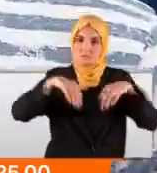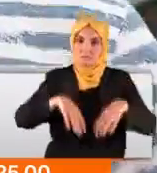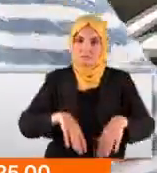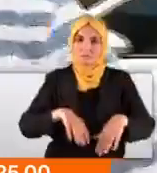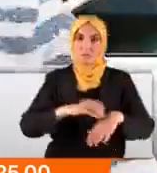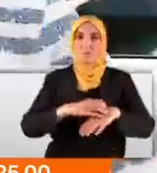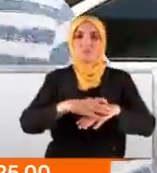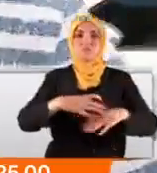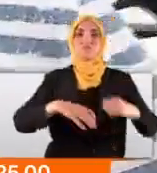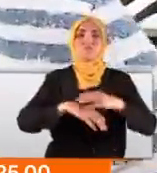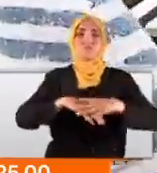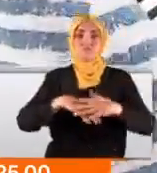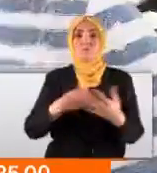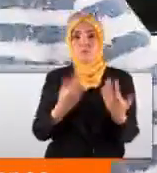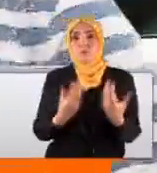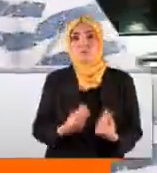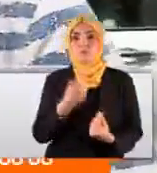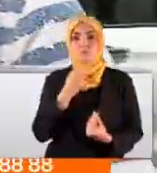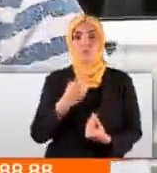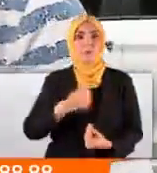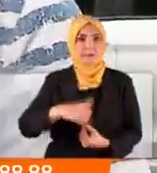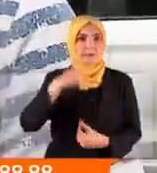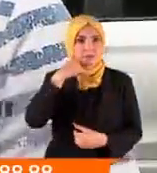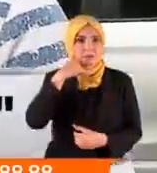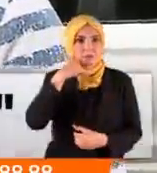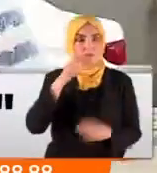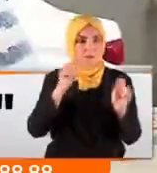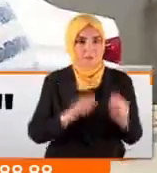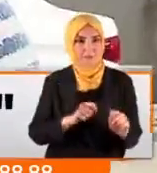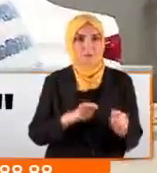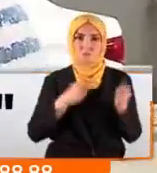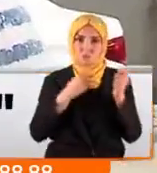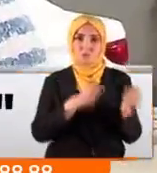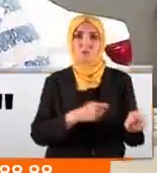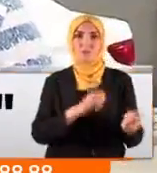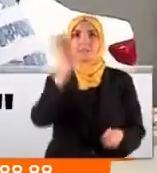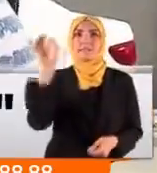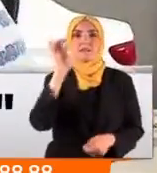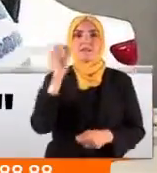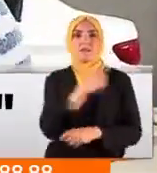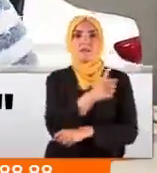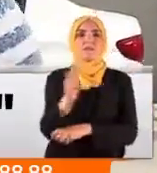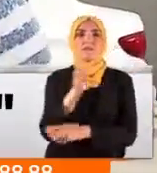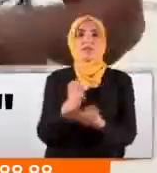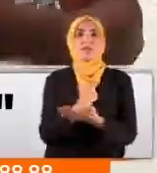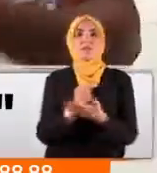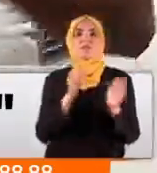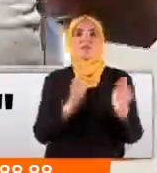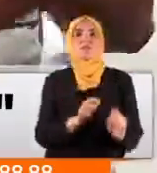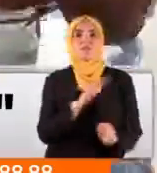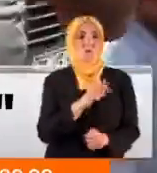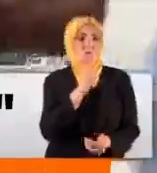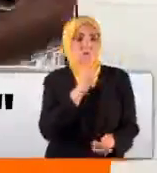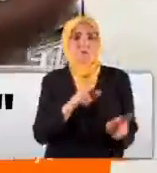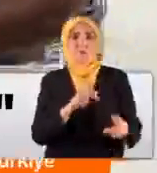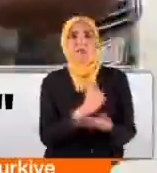şişiyor. Biz telefon ettiğimiz halde zorla buraya sivrisinek ilacı getiriyoruz. Neyi sıkıyorsunuz ya? Sadece su sıkıp gidiyorsunuz. İlaç değil ki bu. Yani normal